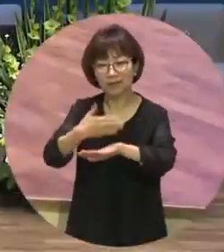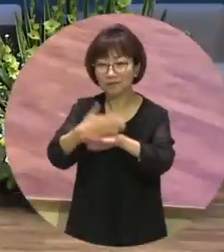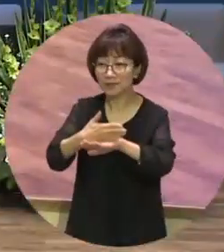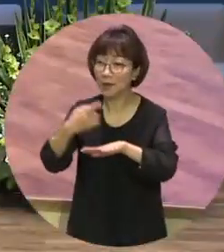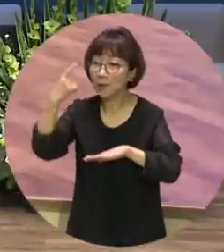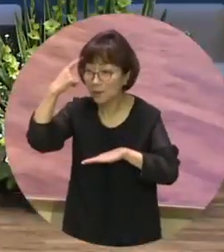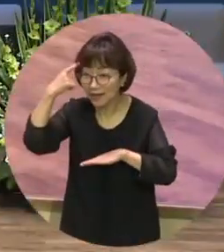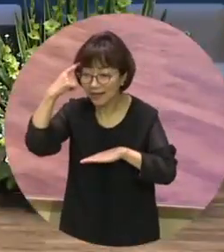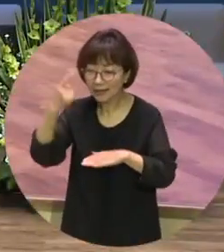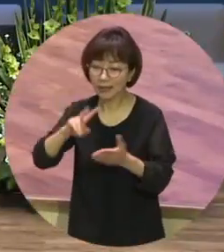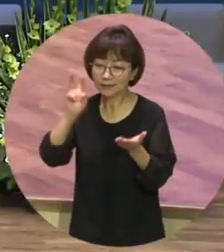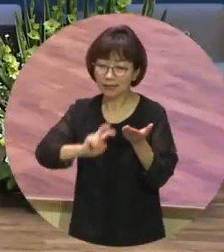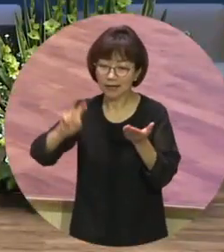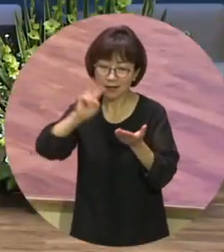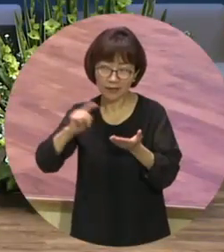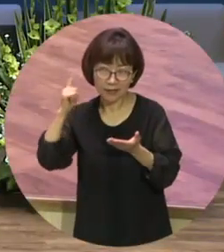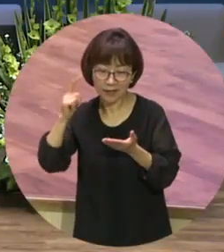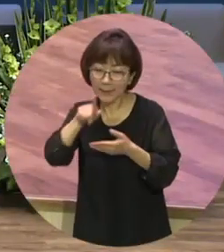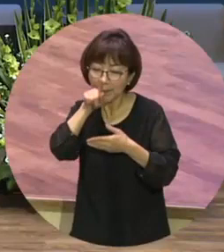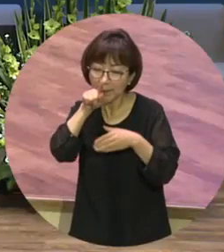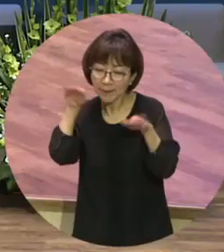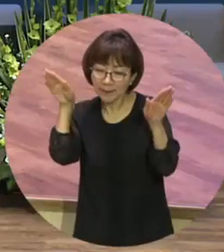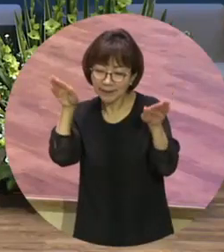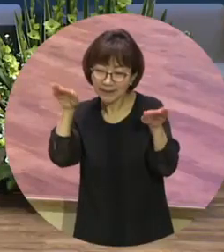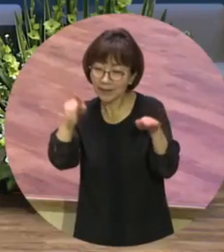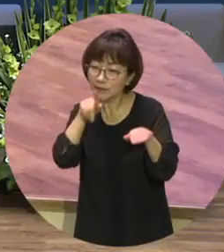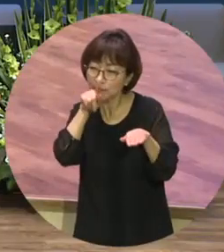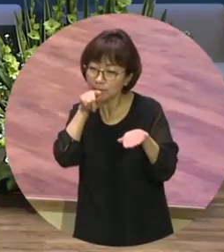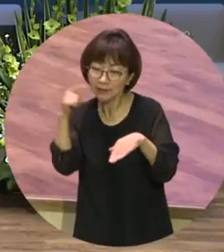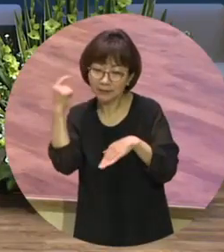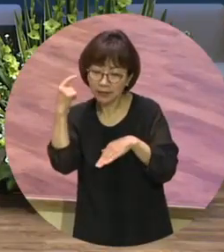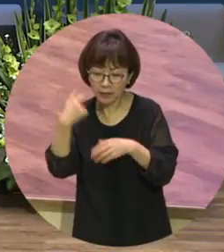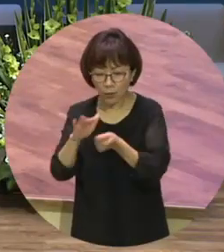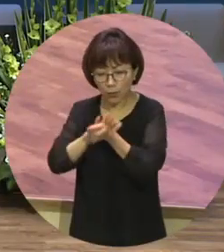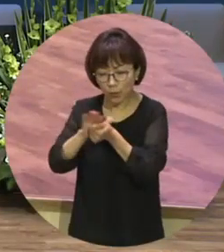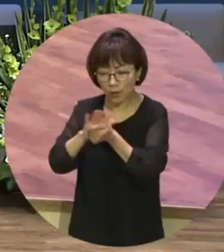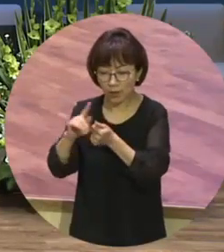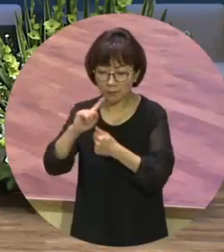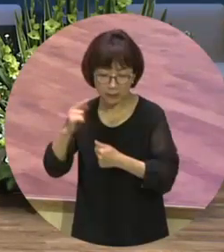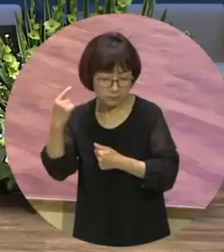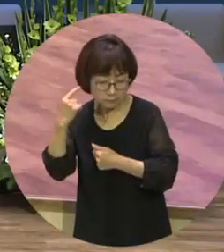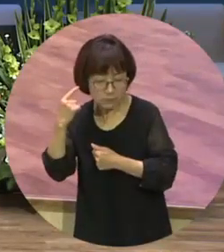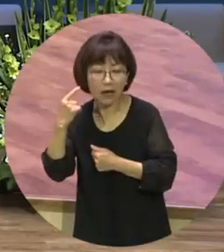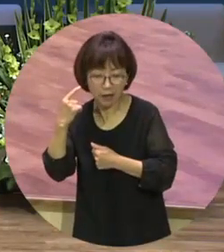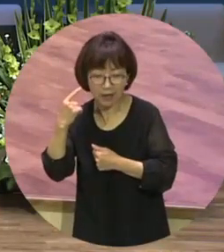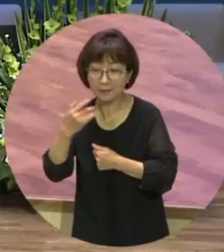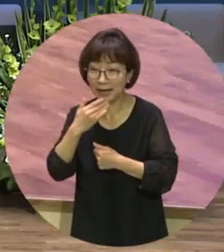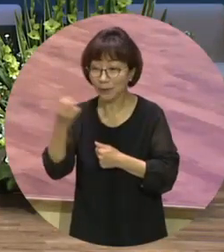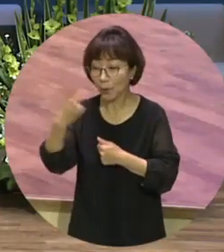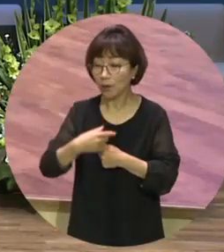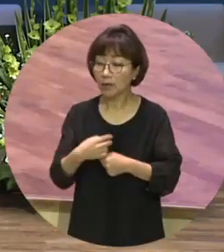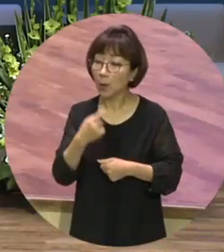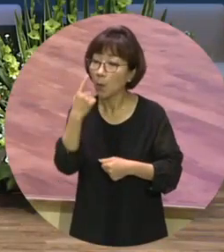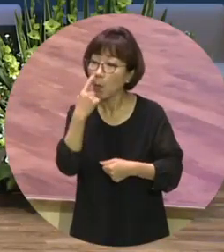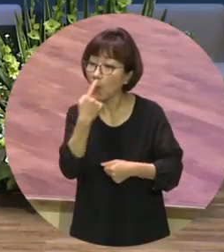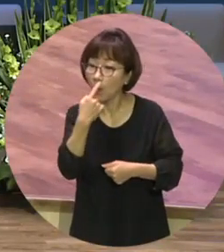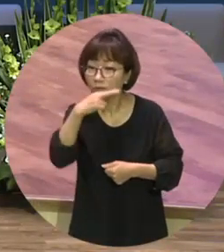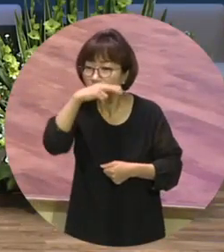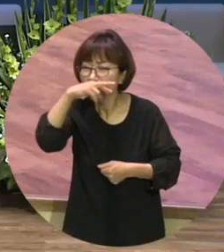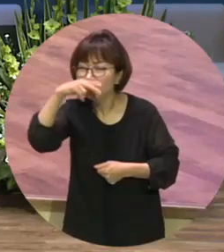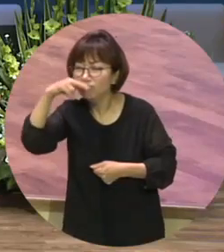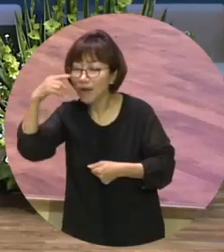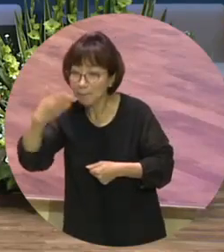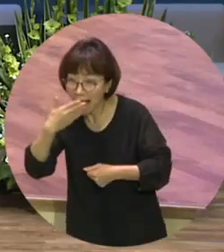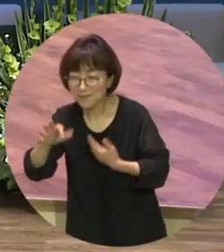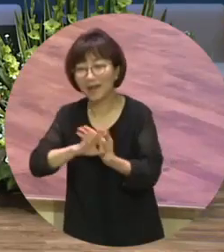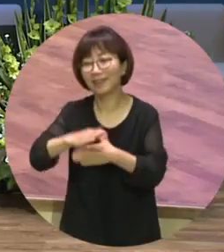감사합니다. 아름다운 음악과 새들이 지저귀는 소리와 위로의 말을 들을 수 있으니까요. 내 코로 향기를 맡을